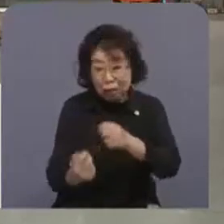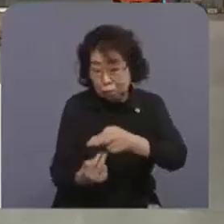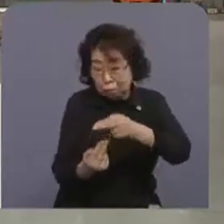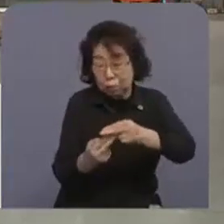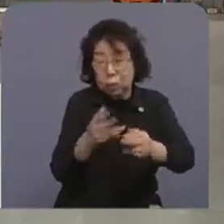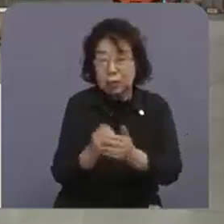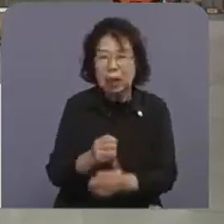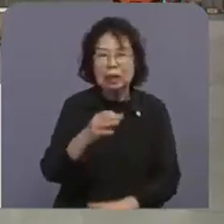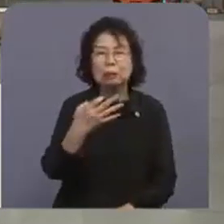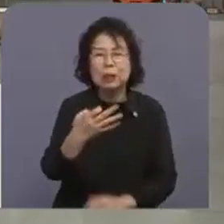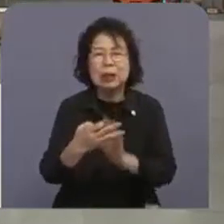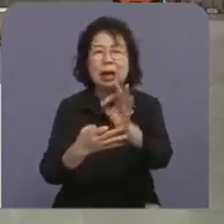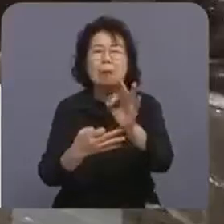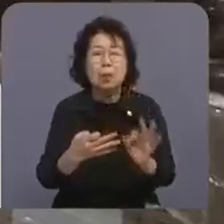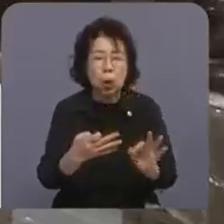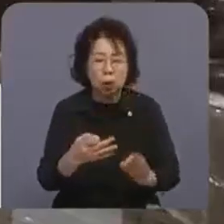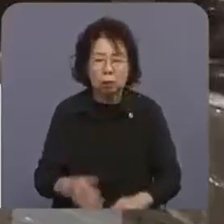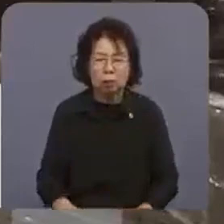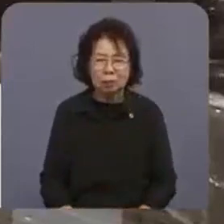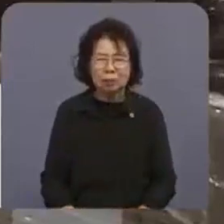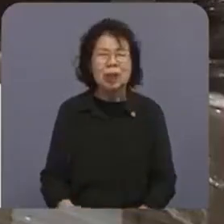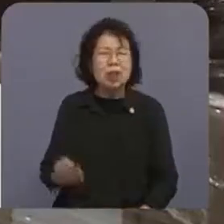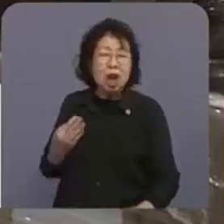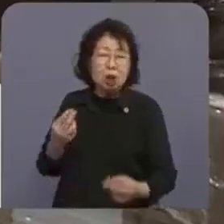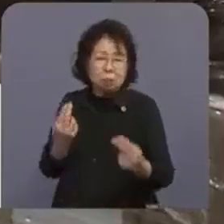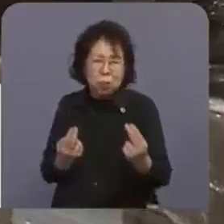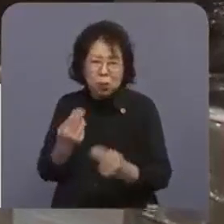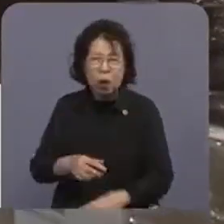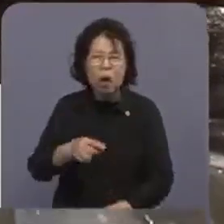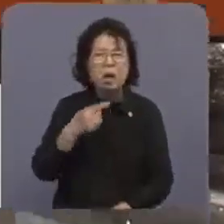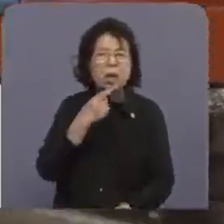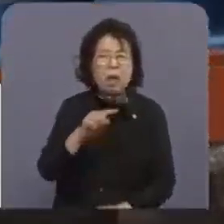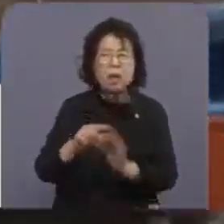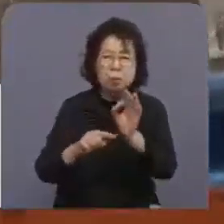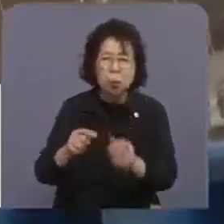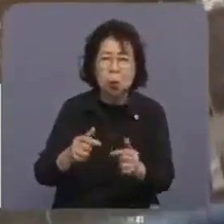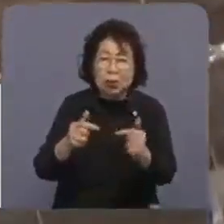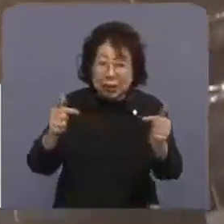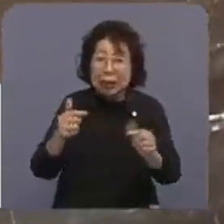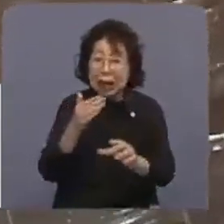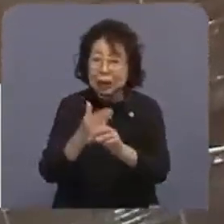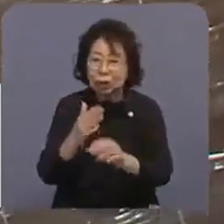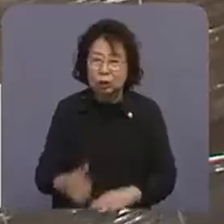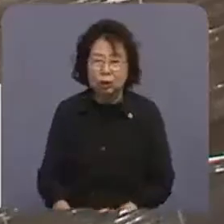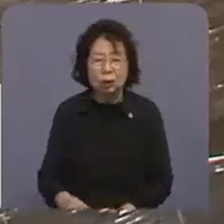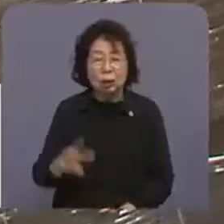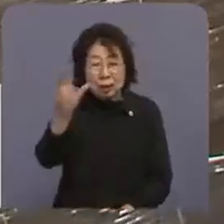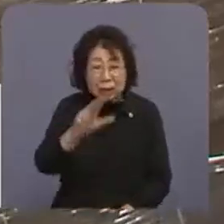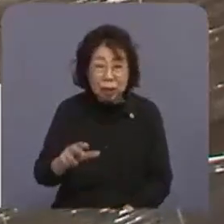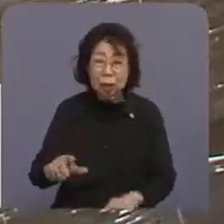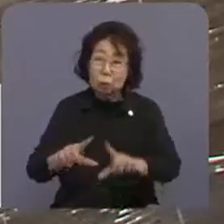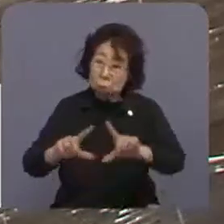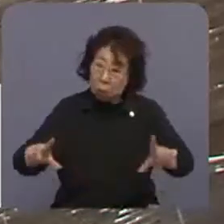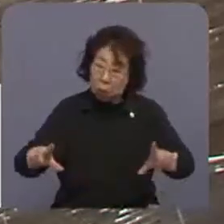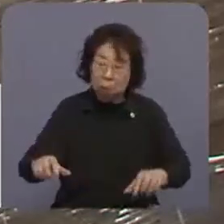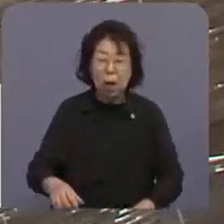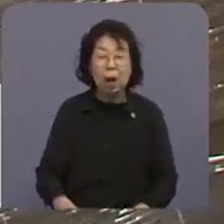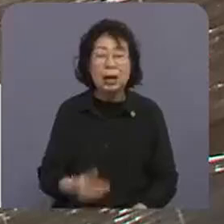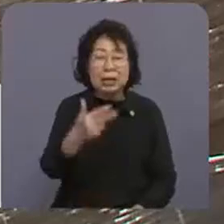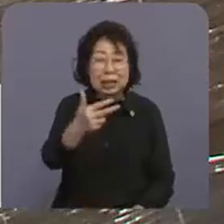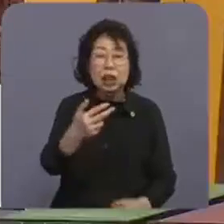은 14.8% 전년 대비 1% 포인트 증가했으며 전국 상장기업 평균인